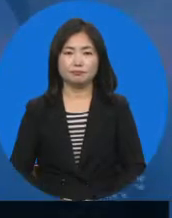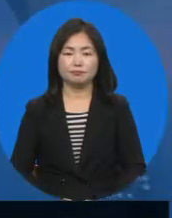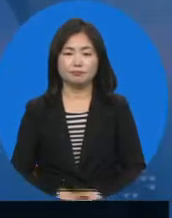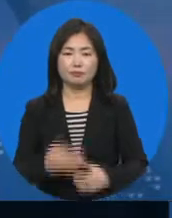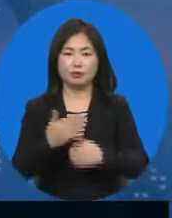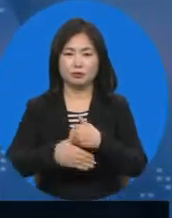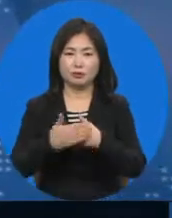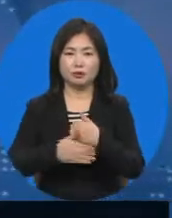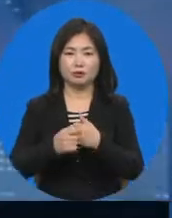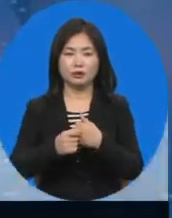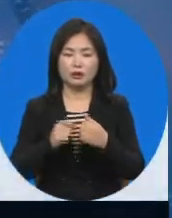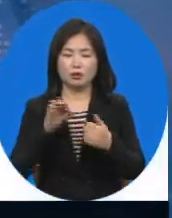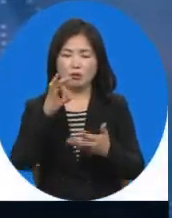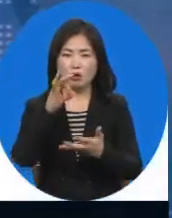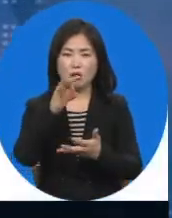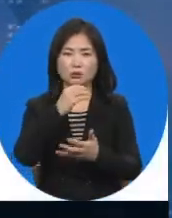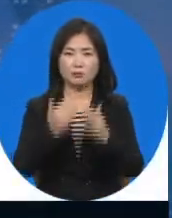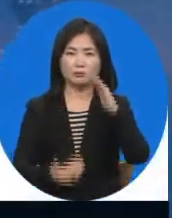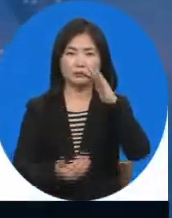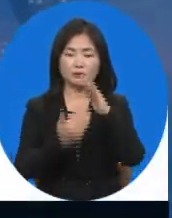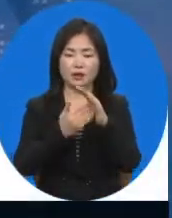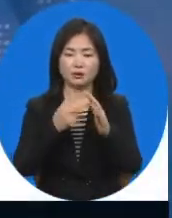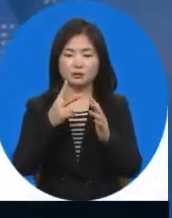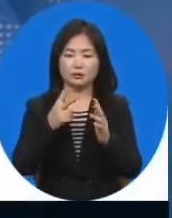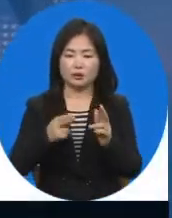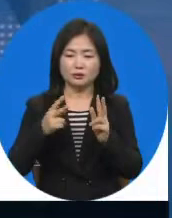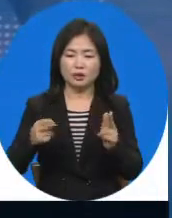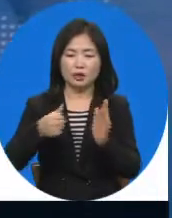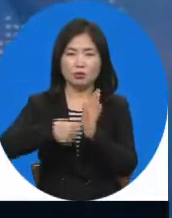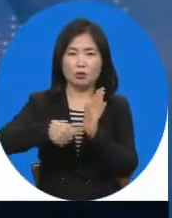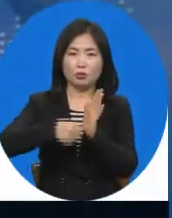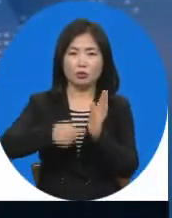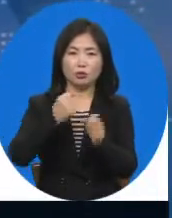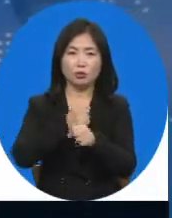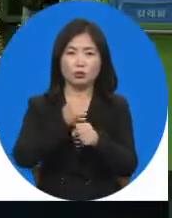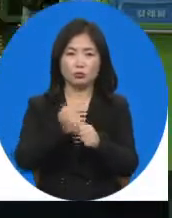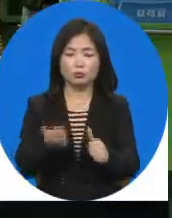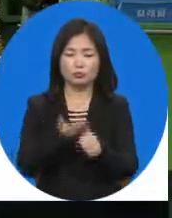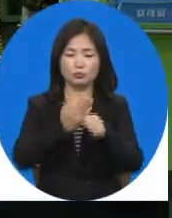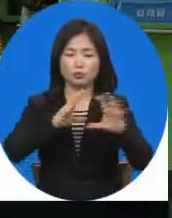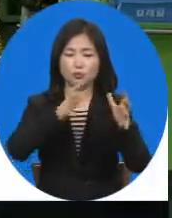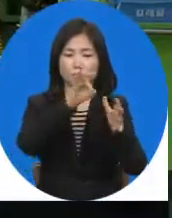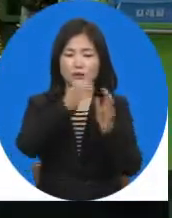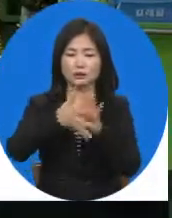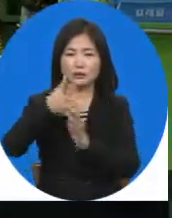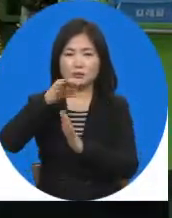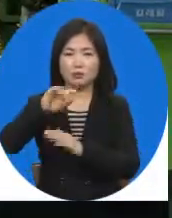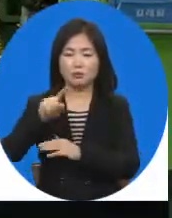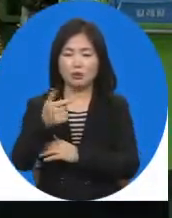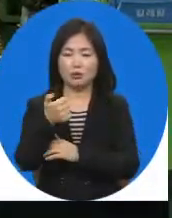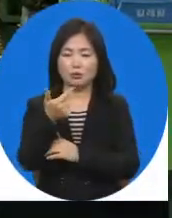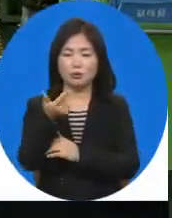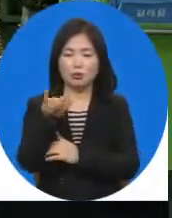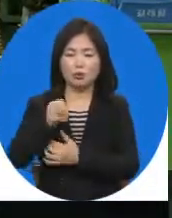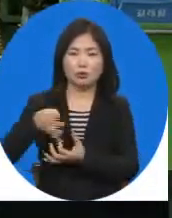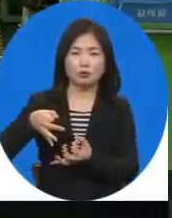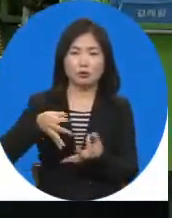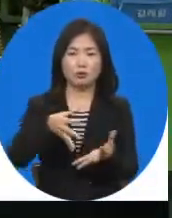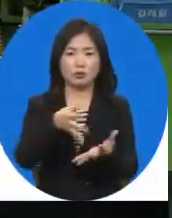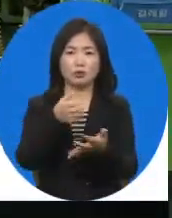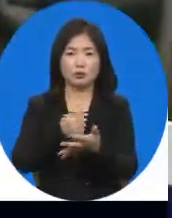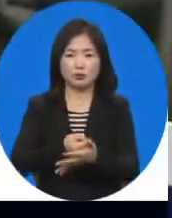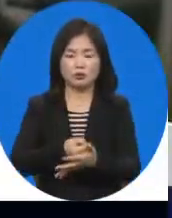대구시가 고부가 가치 참 단 절삭 공구 3 육성을 위해서 올해 국비와 시비 등 150 5억 원을 투입하기로